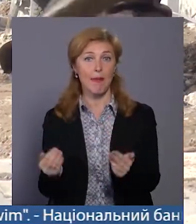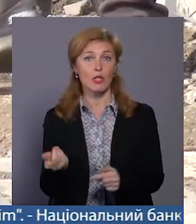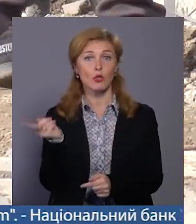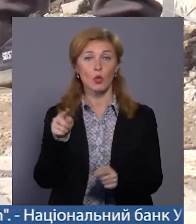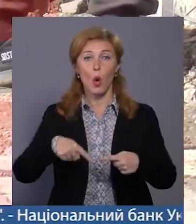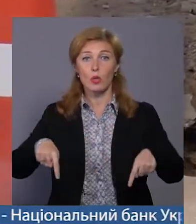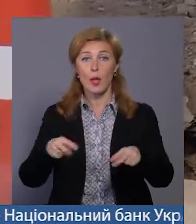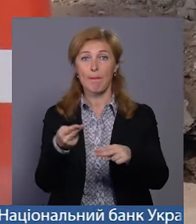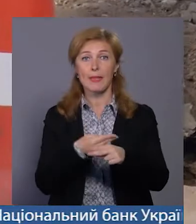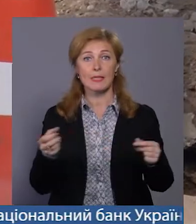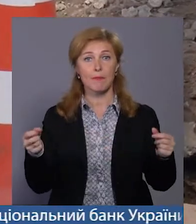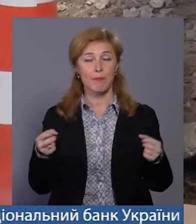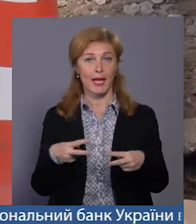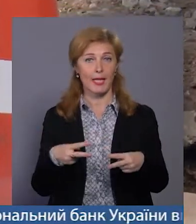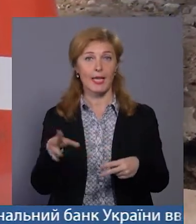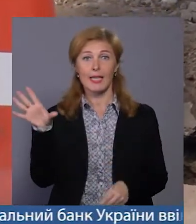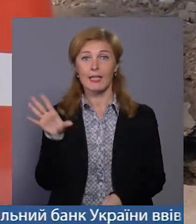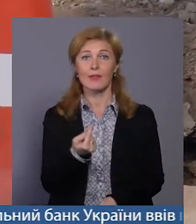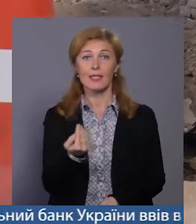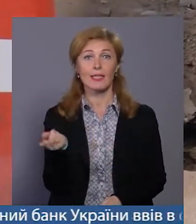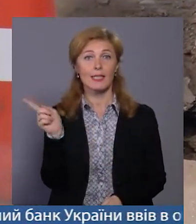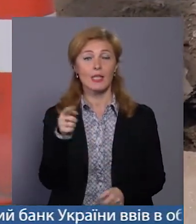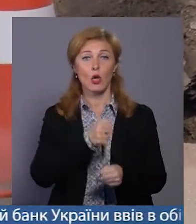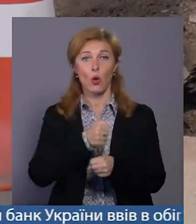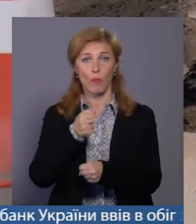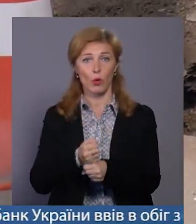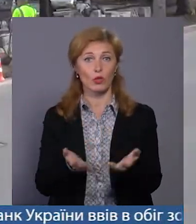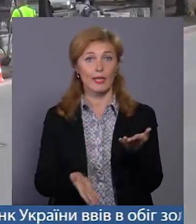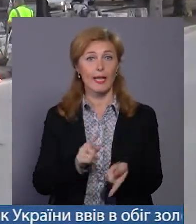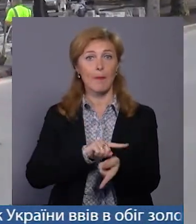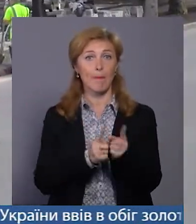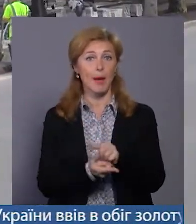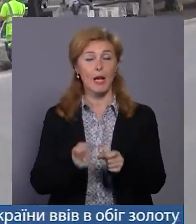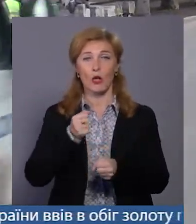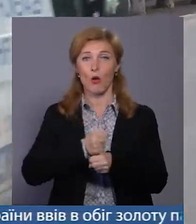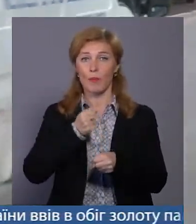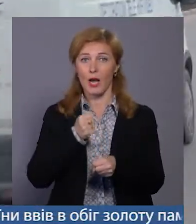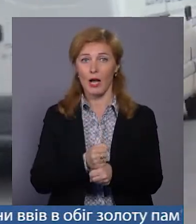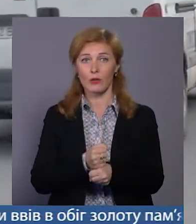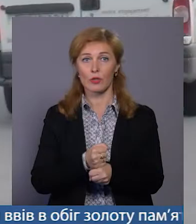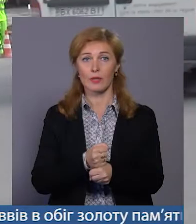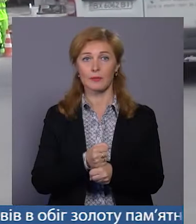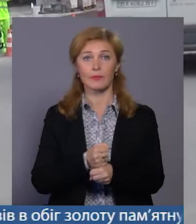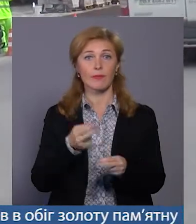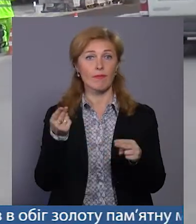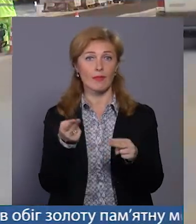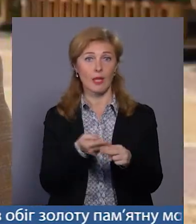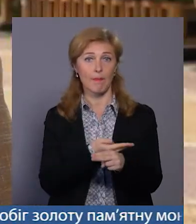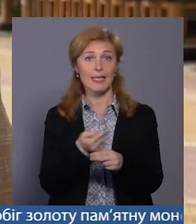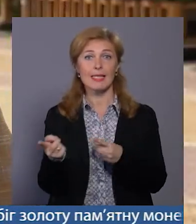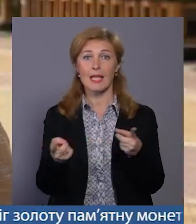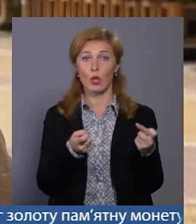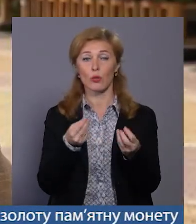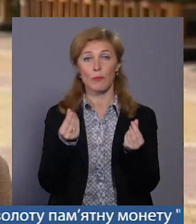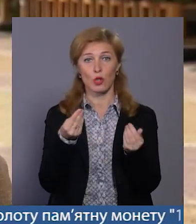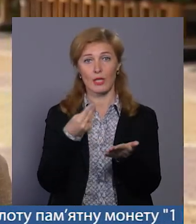острівець безпеки. Всі ті роботи, які переробляються, переробляються без залучення